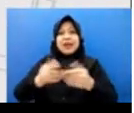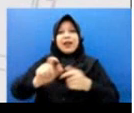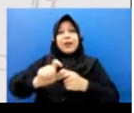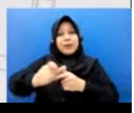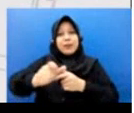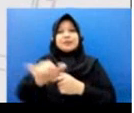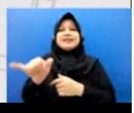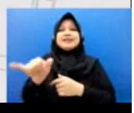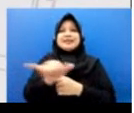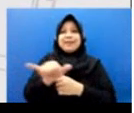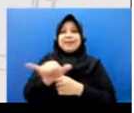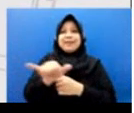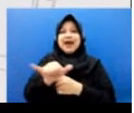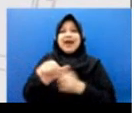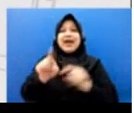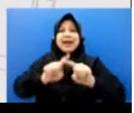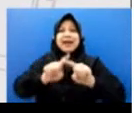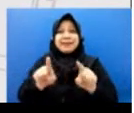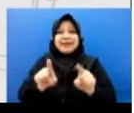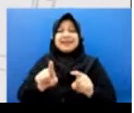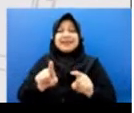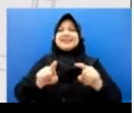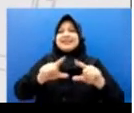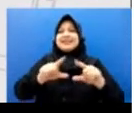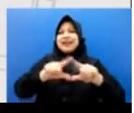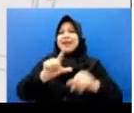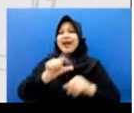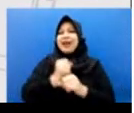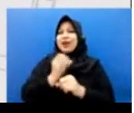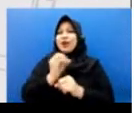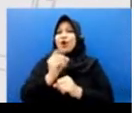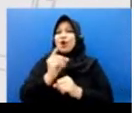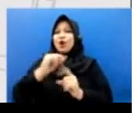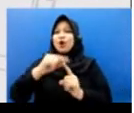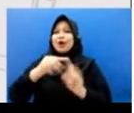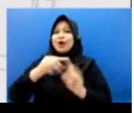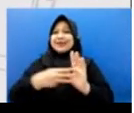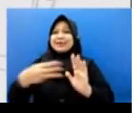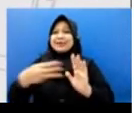karena algoritmenya disusun sedemikian rupa,